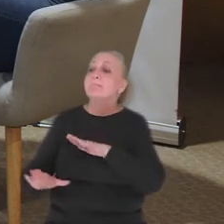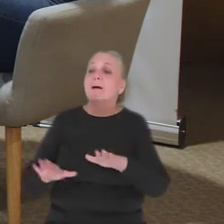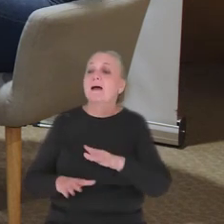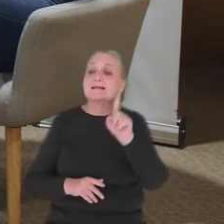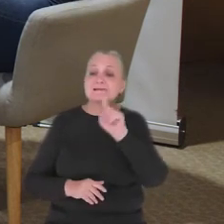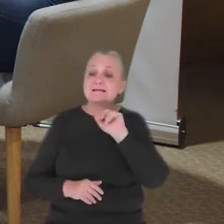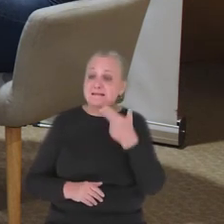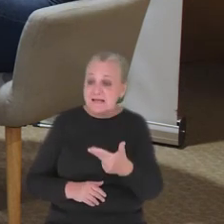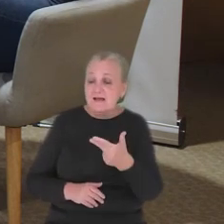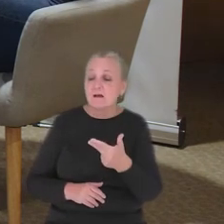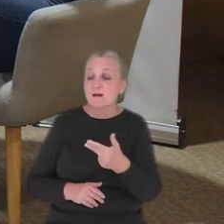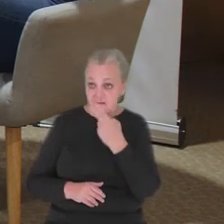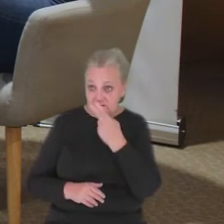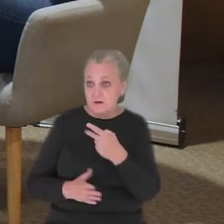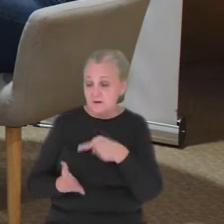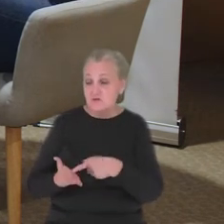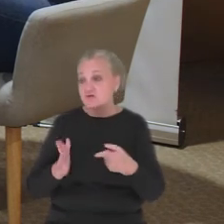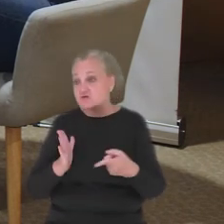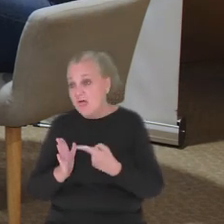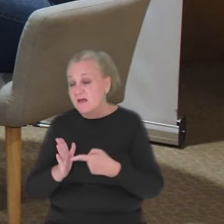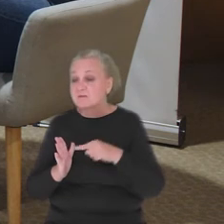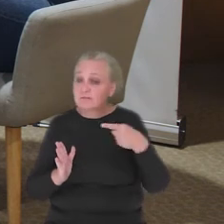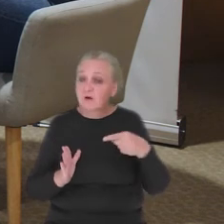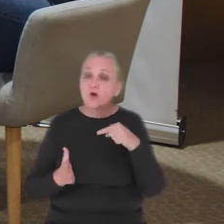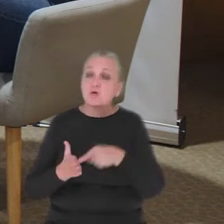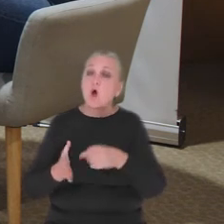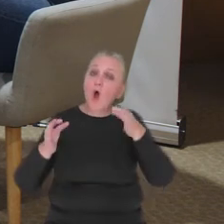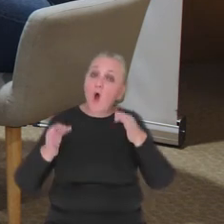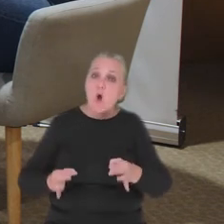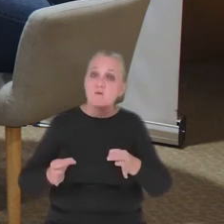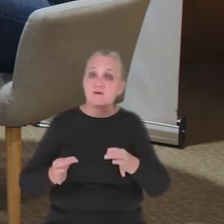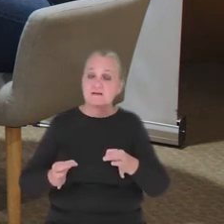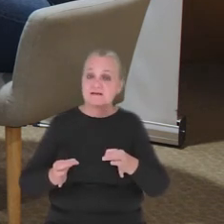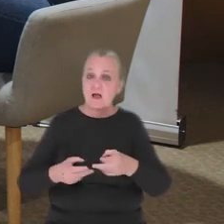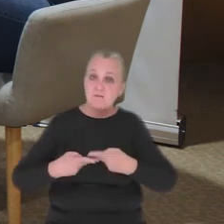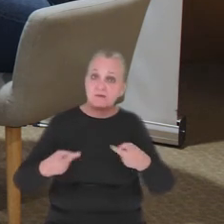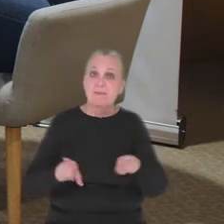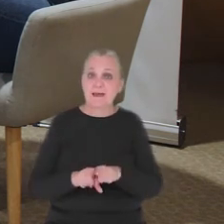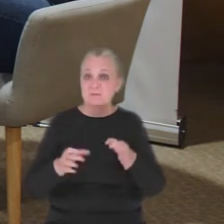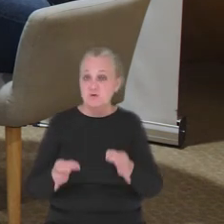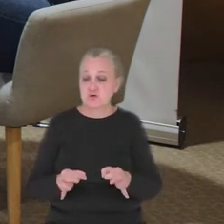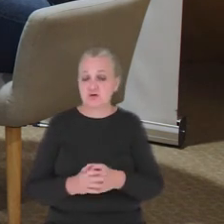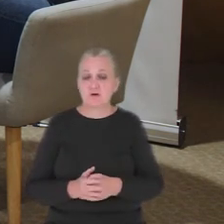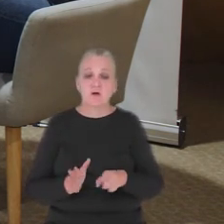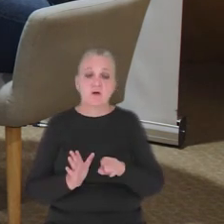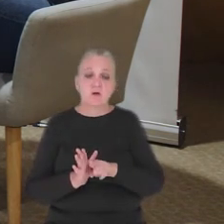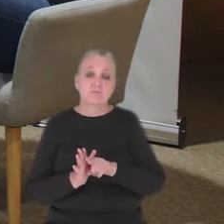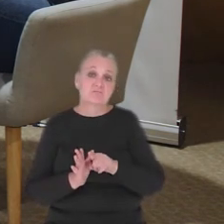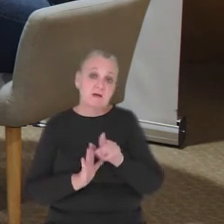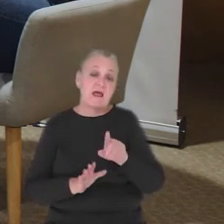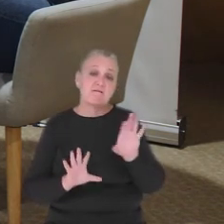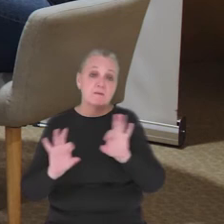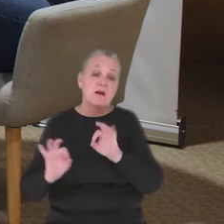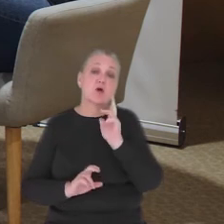zinów? Jak często? W takim oficjalnym dyskursie, jak jesteśmy dzisiaj, co prawda jest on dla wybranych, dla osób, które czytają,